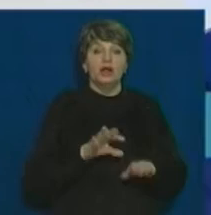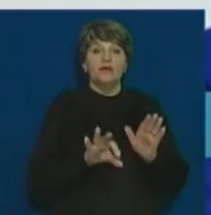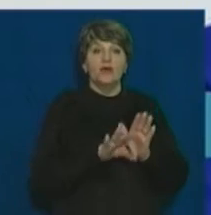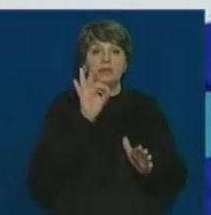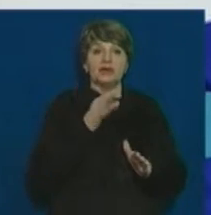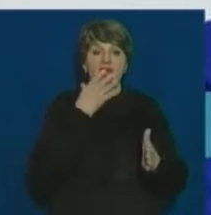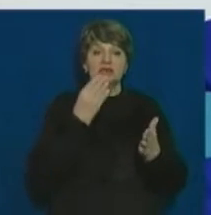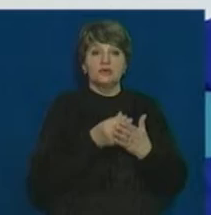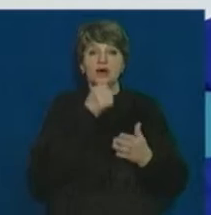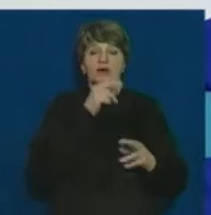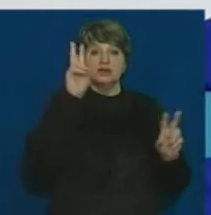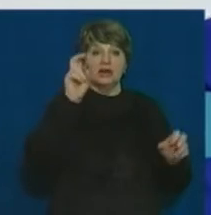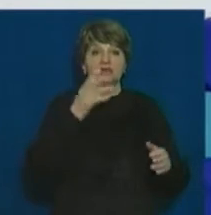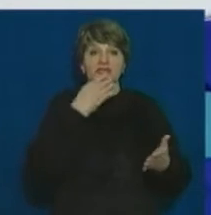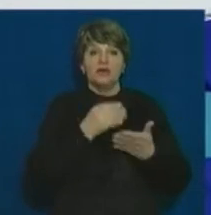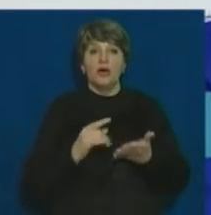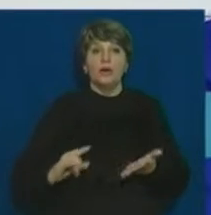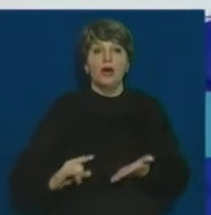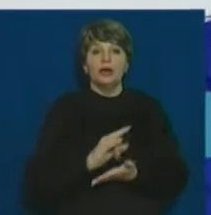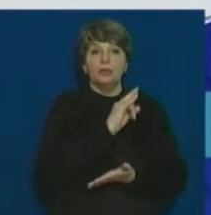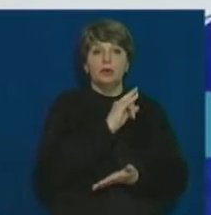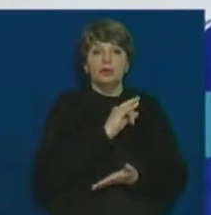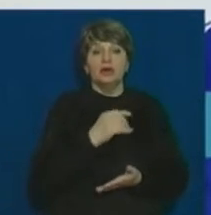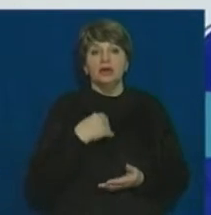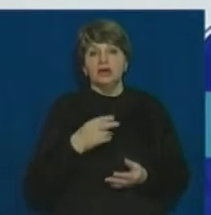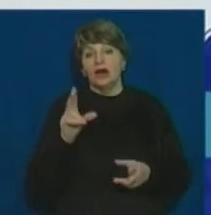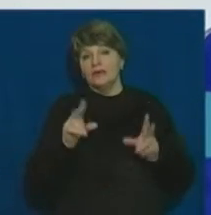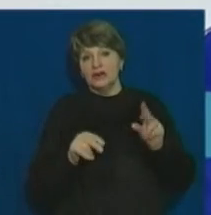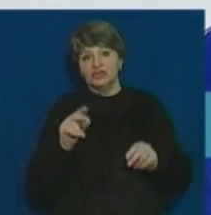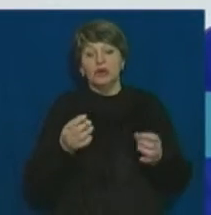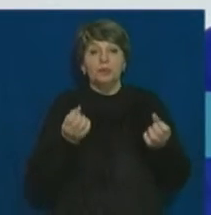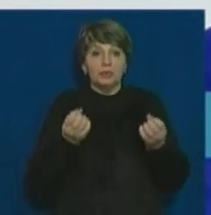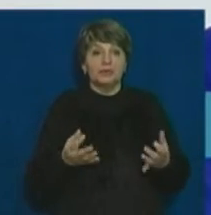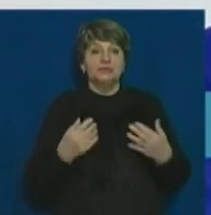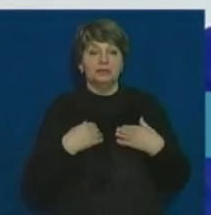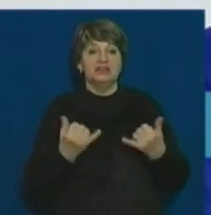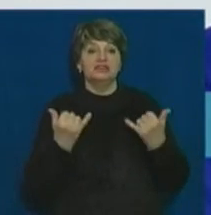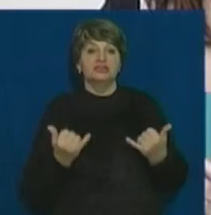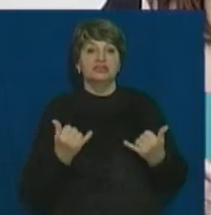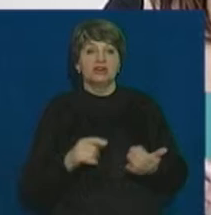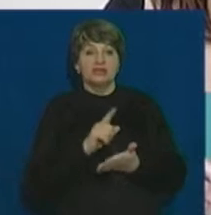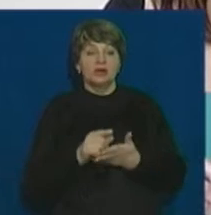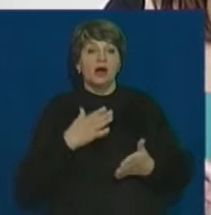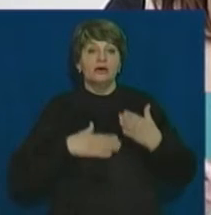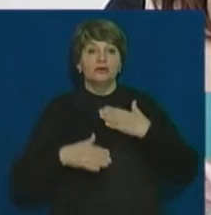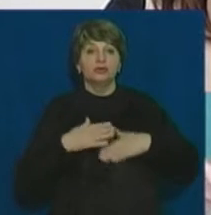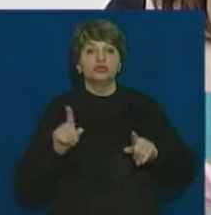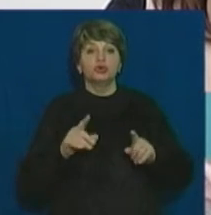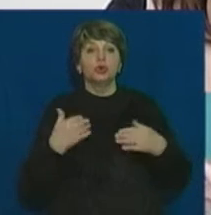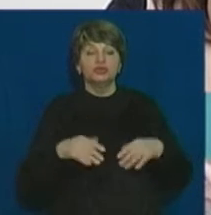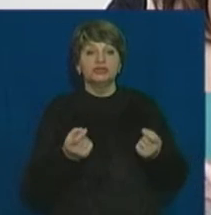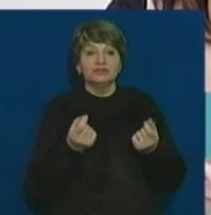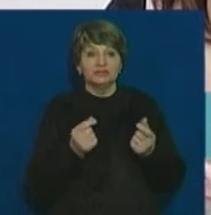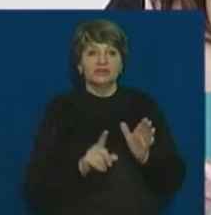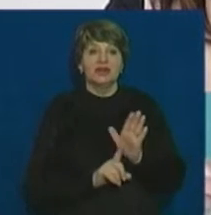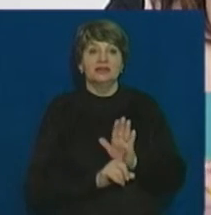аеропорту свого. Тому, я вважаю, що просто ми маємо зараз радіти тому, що це в нас з'явилося. От, скажімо так. Ми також у